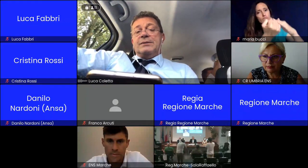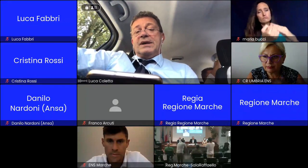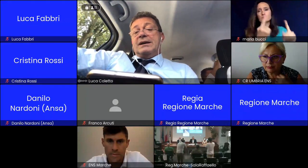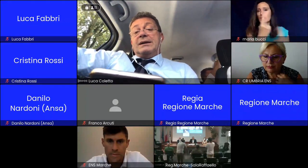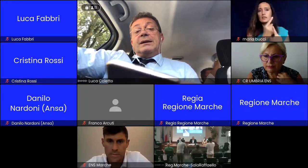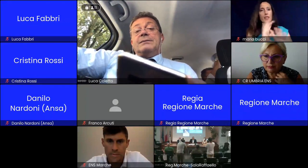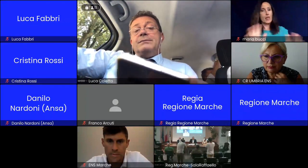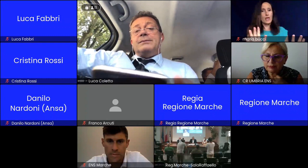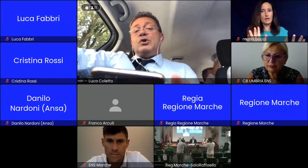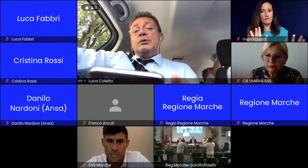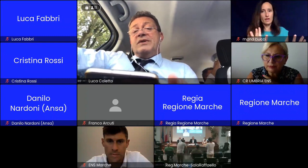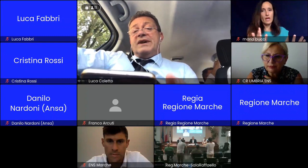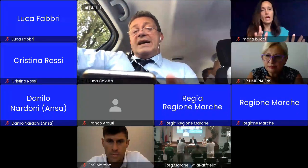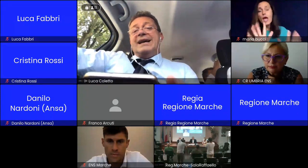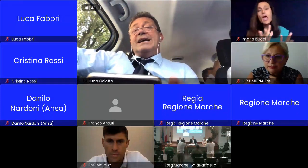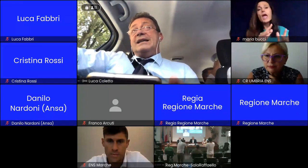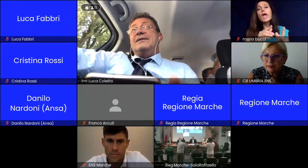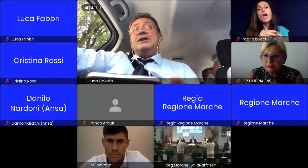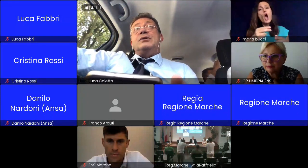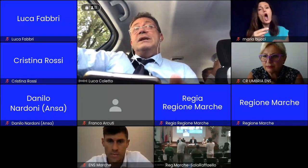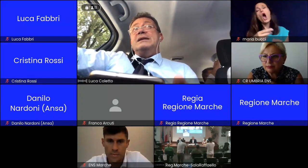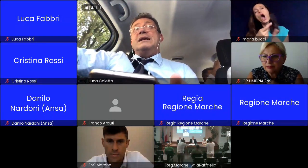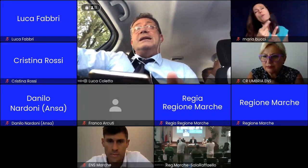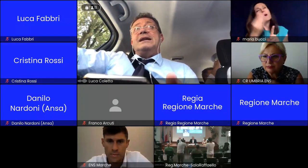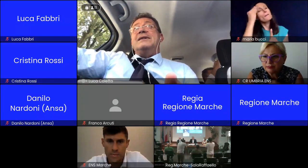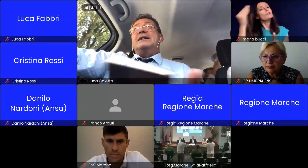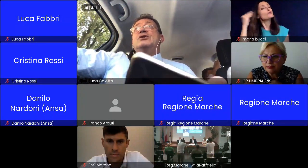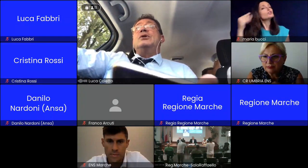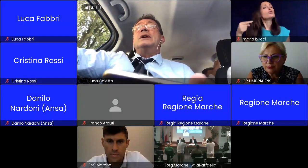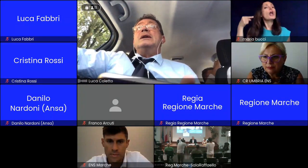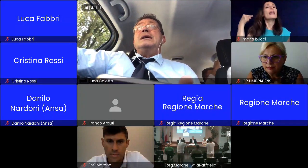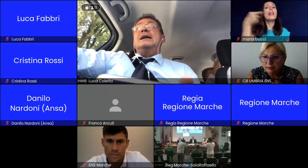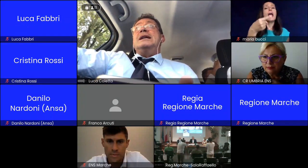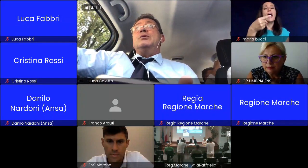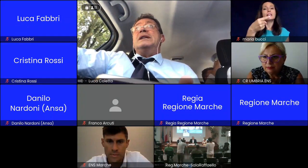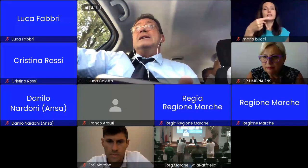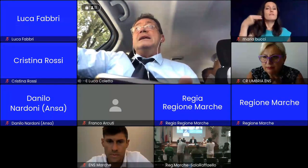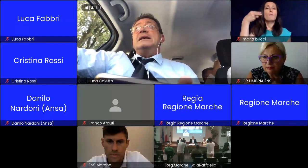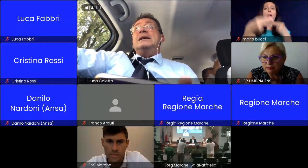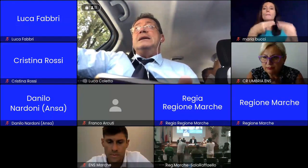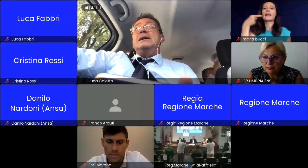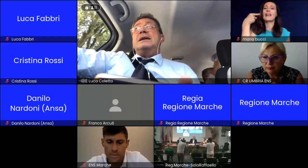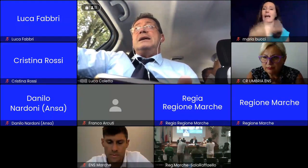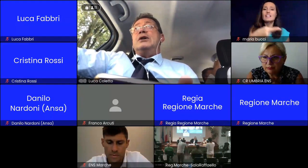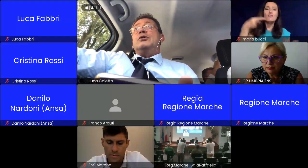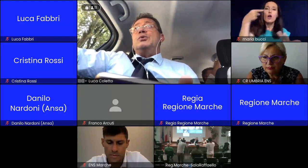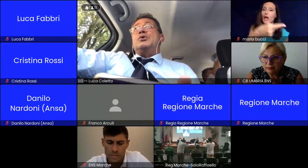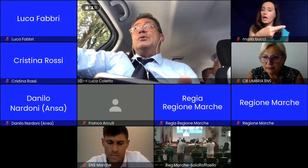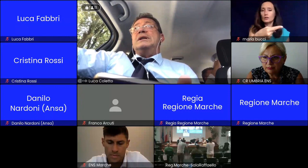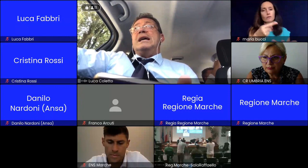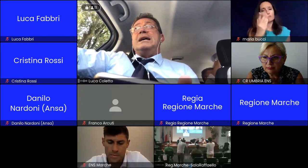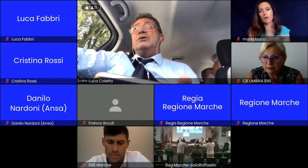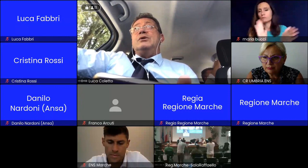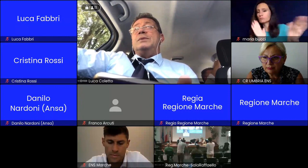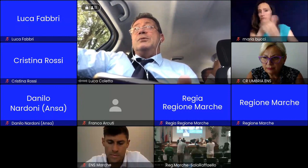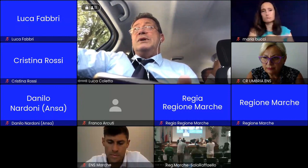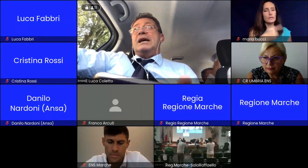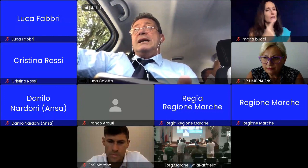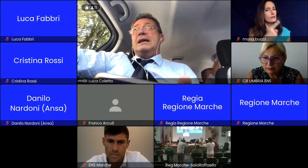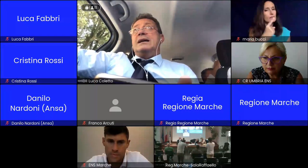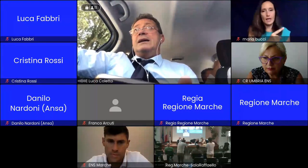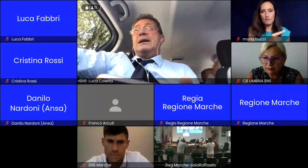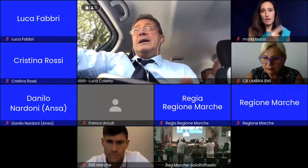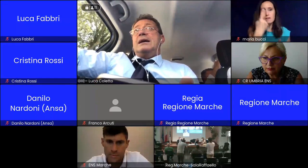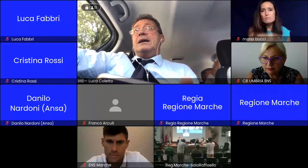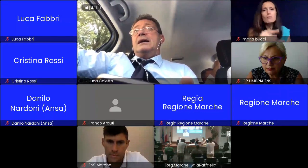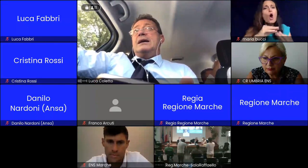dello stigma. Come fare? Attraverso il NIS, attraverso la lingua dei segni, che è un'opportunità che noi dobbiamo